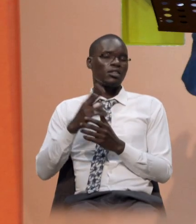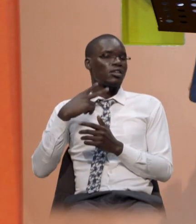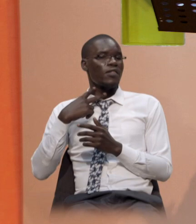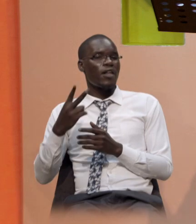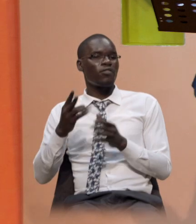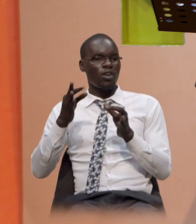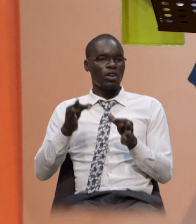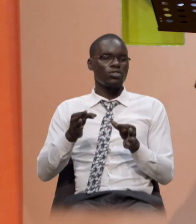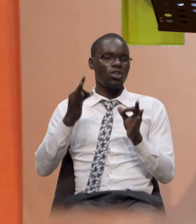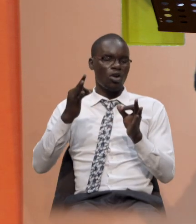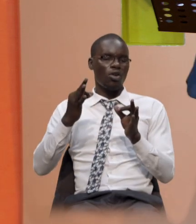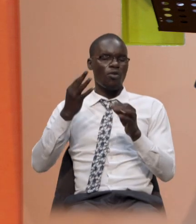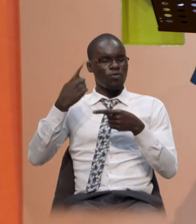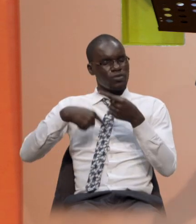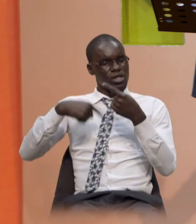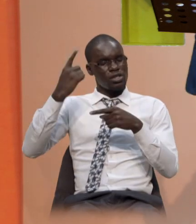sauti ya